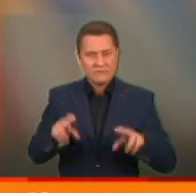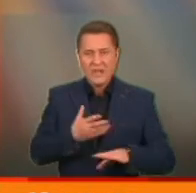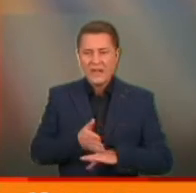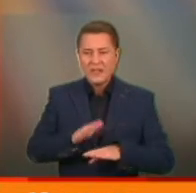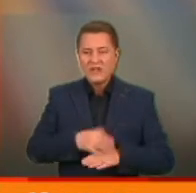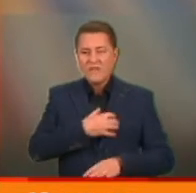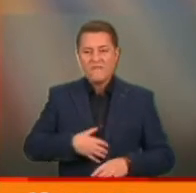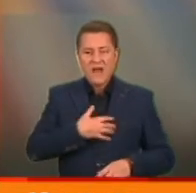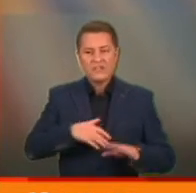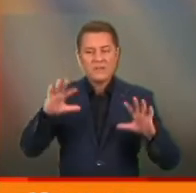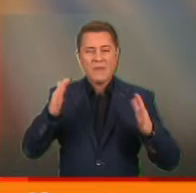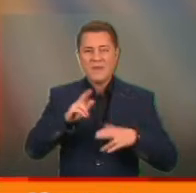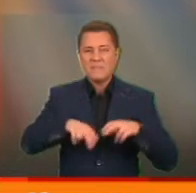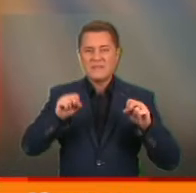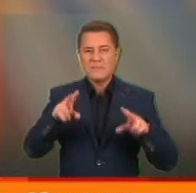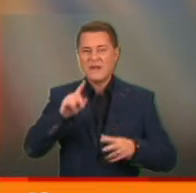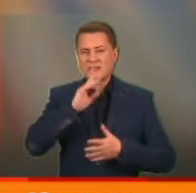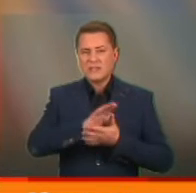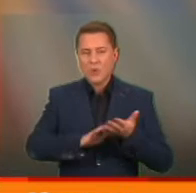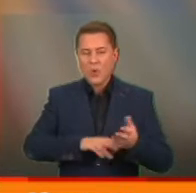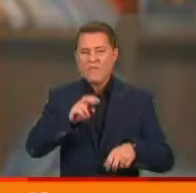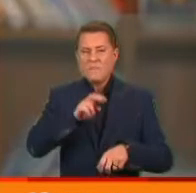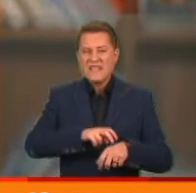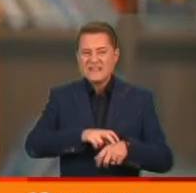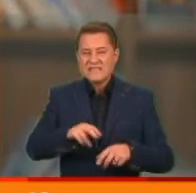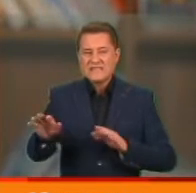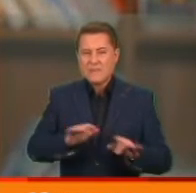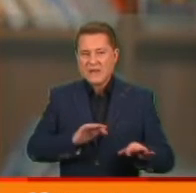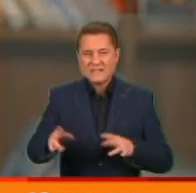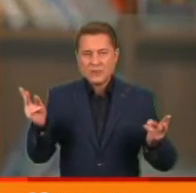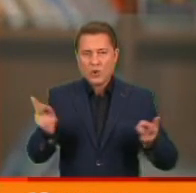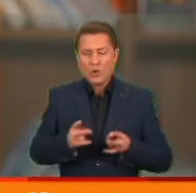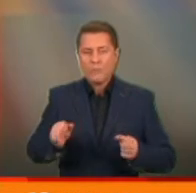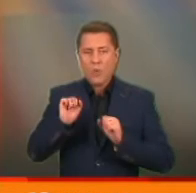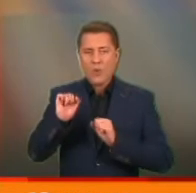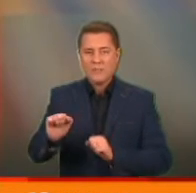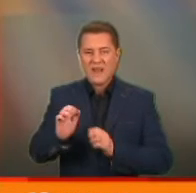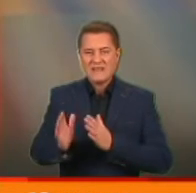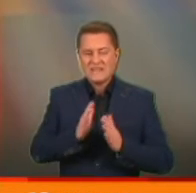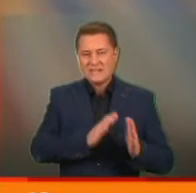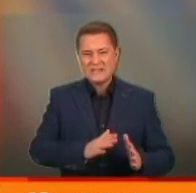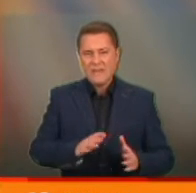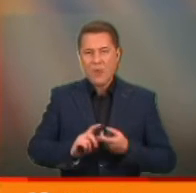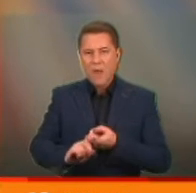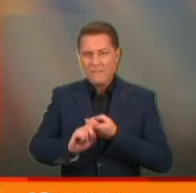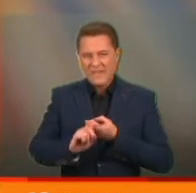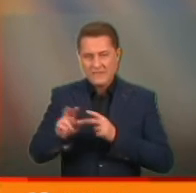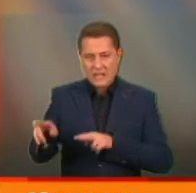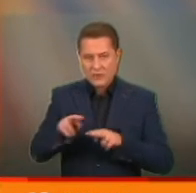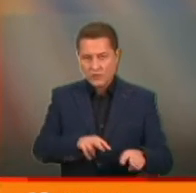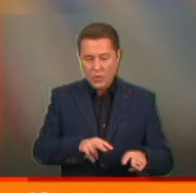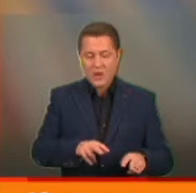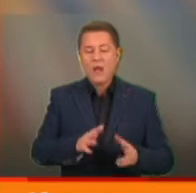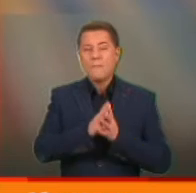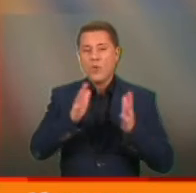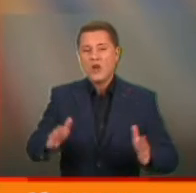момент – это безопасность крови и безопасность медицинских процедур. Необходимо укреплять систему эпиднадзора, необходимо обеспечивать